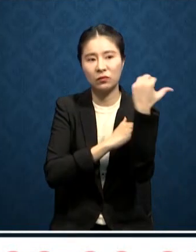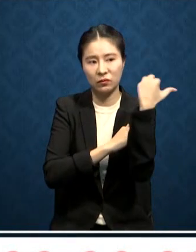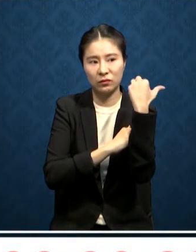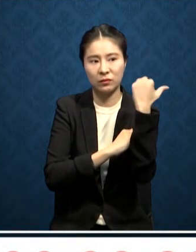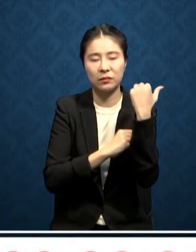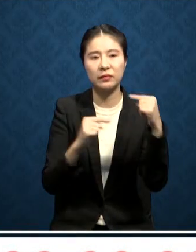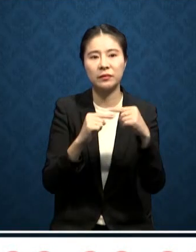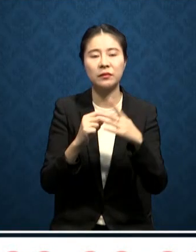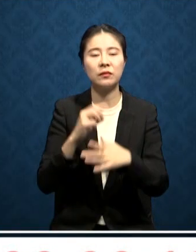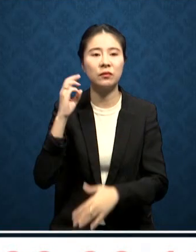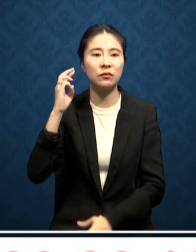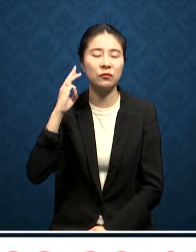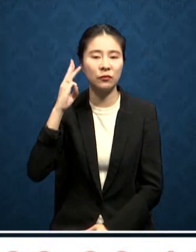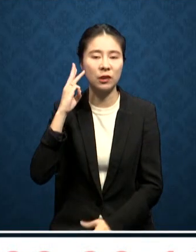ัเ